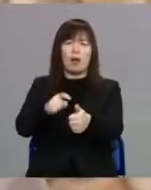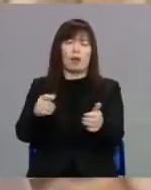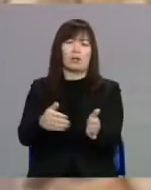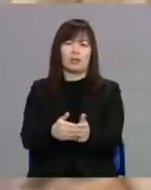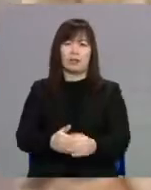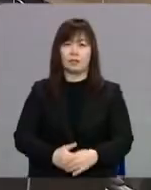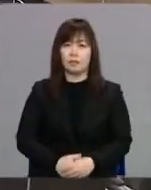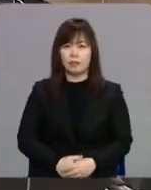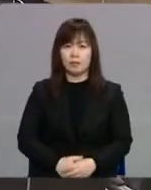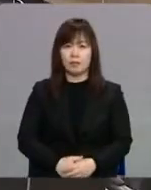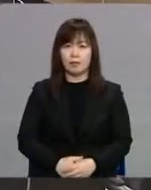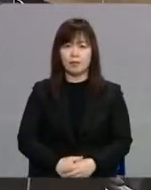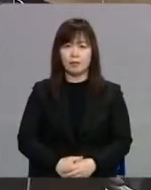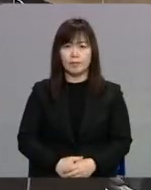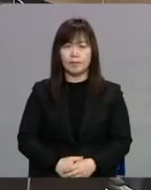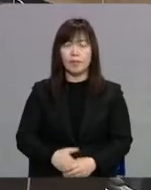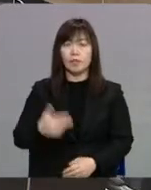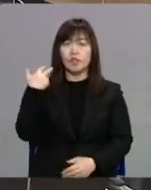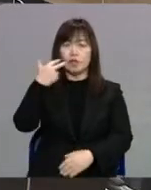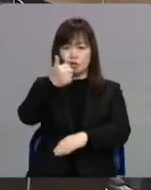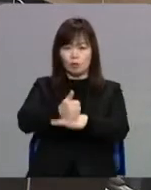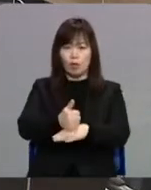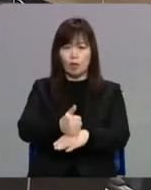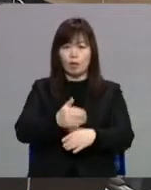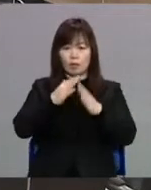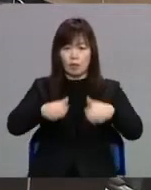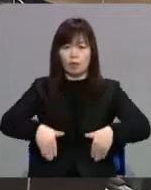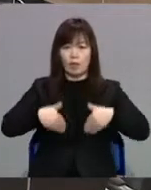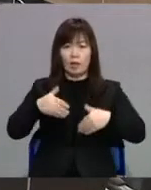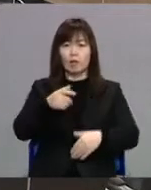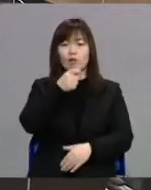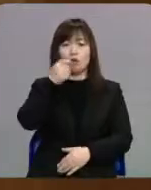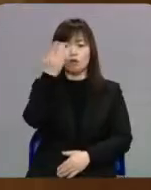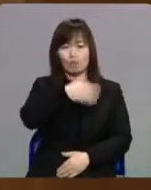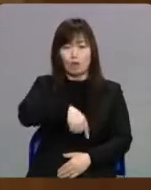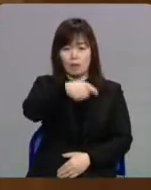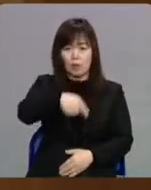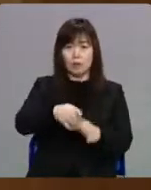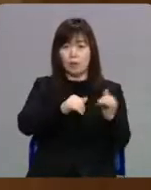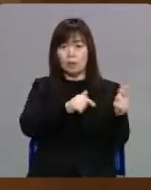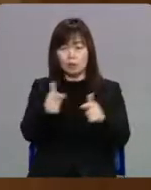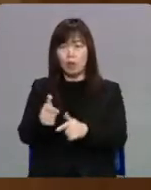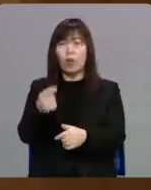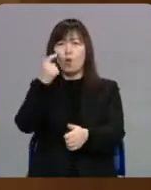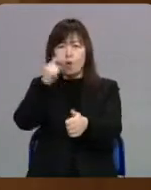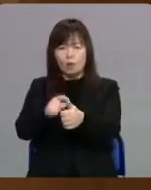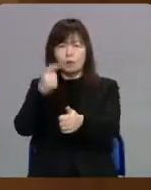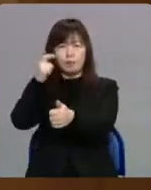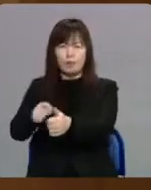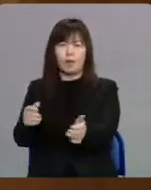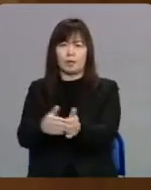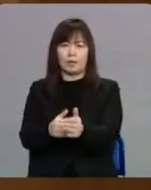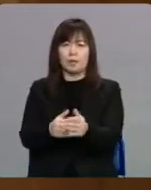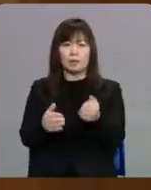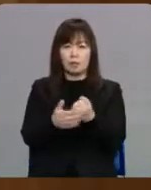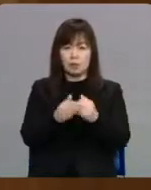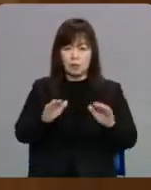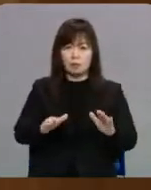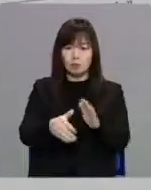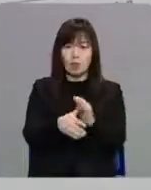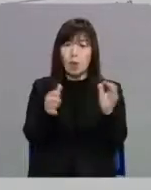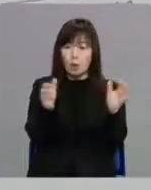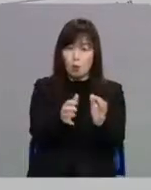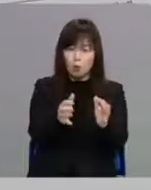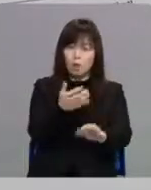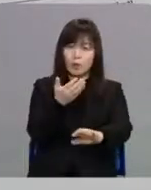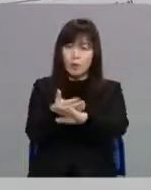받았습니다. 지난 주말 전남 여수를 다녀온 일가족 4명도 잇따라 확진 판정을 받았는데 현재에서 모임을